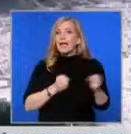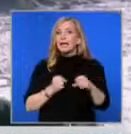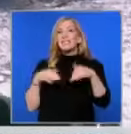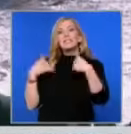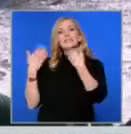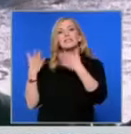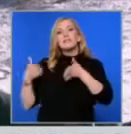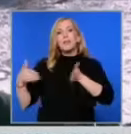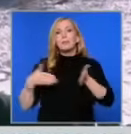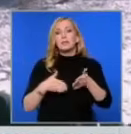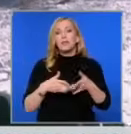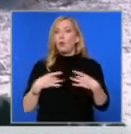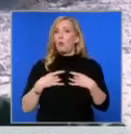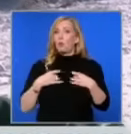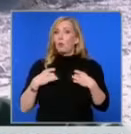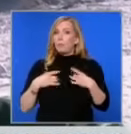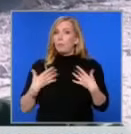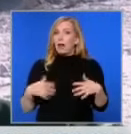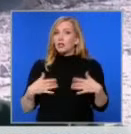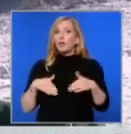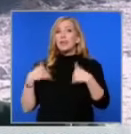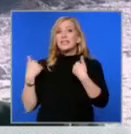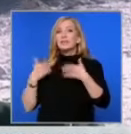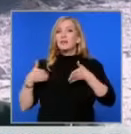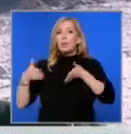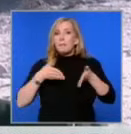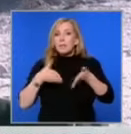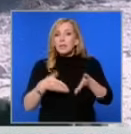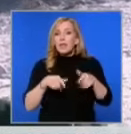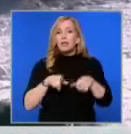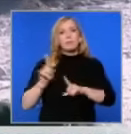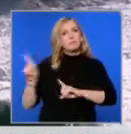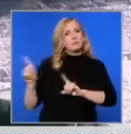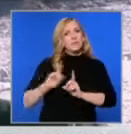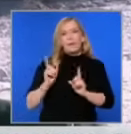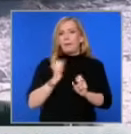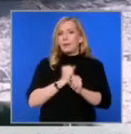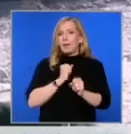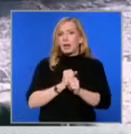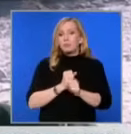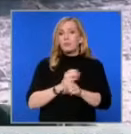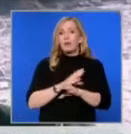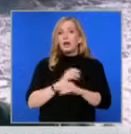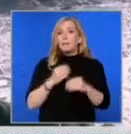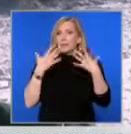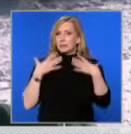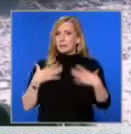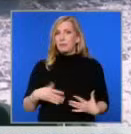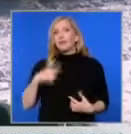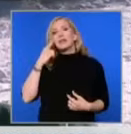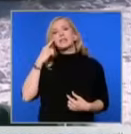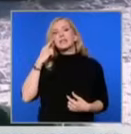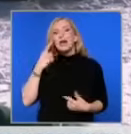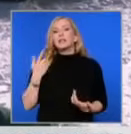писти. Опасно е. Извън пистите и там никой няма работа. Без нужната екипировка,